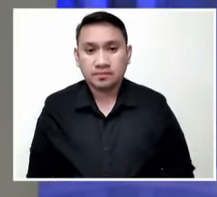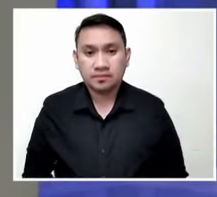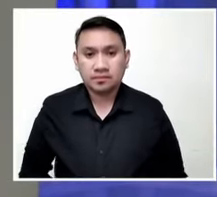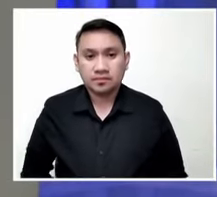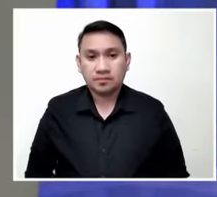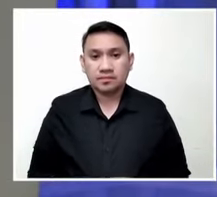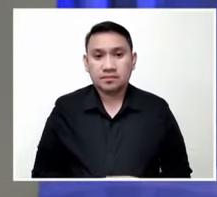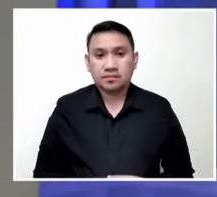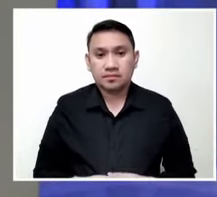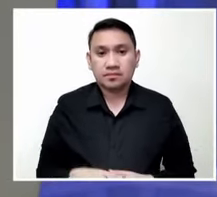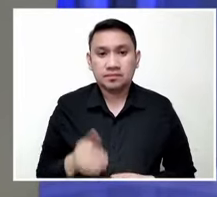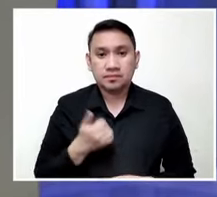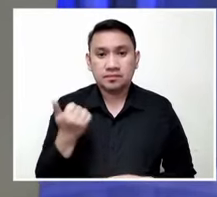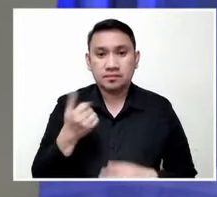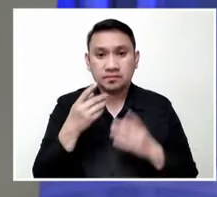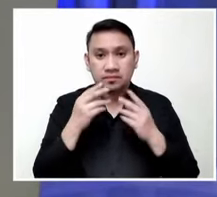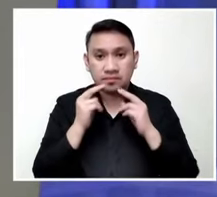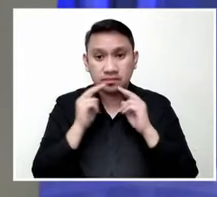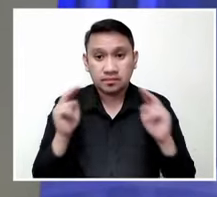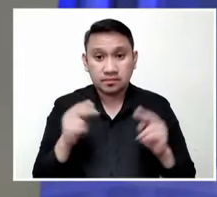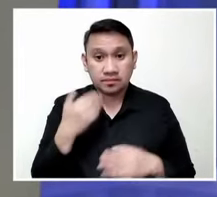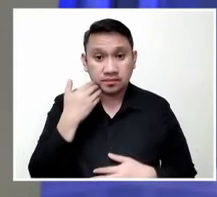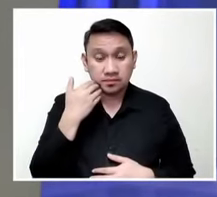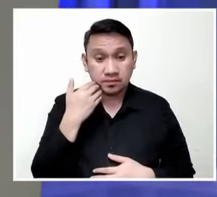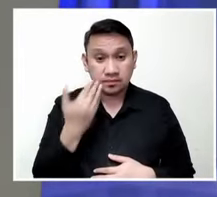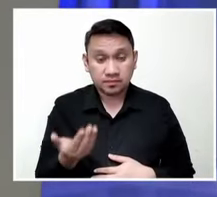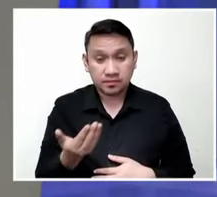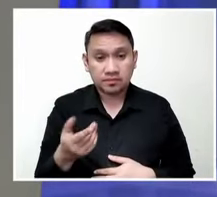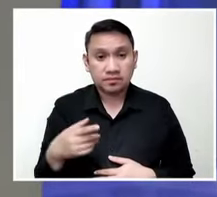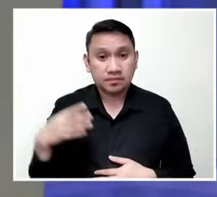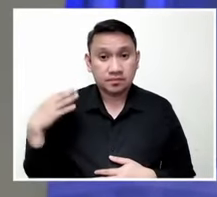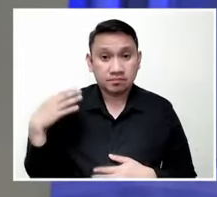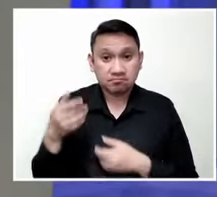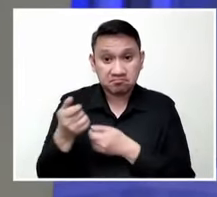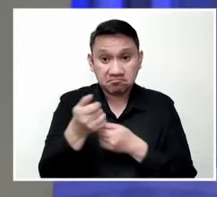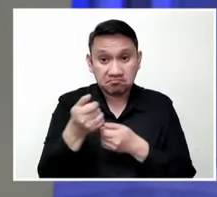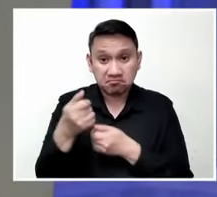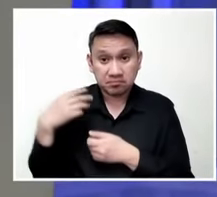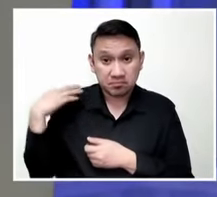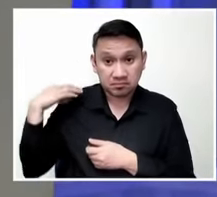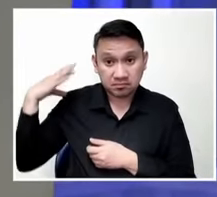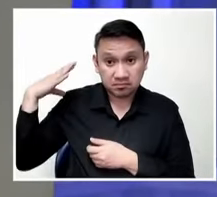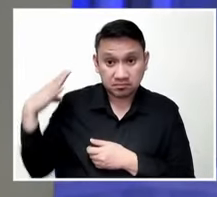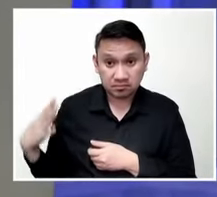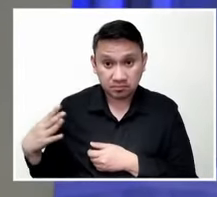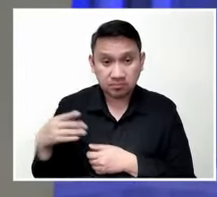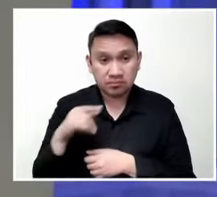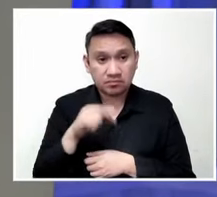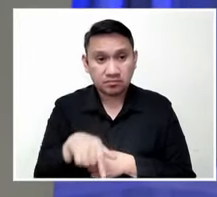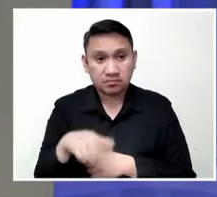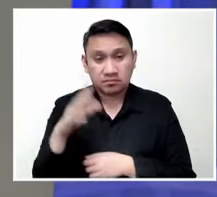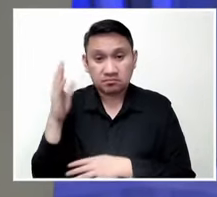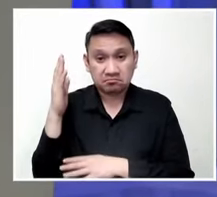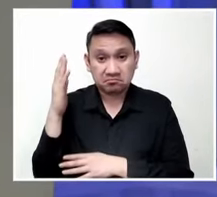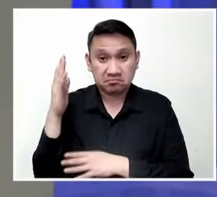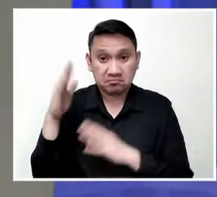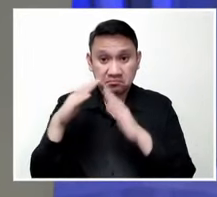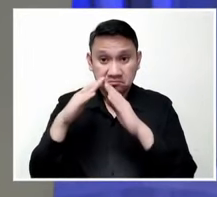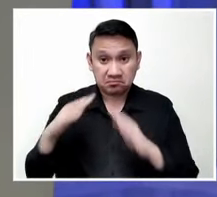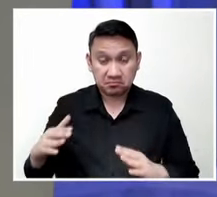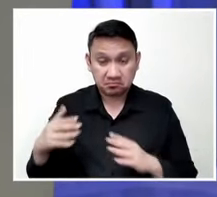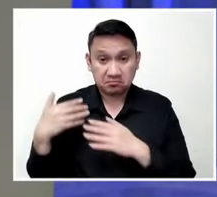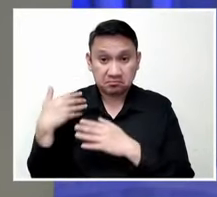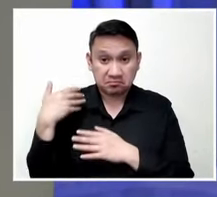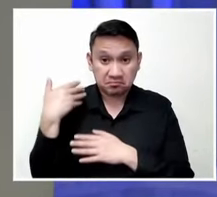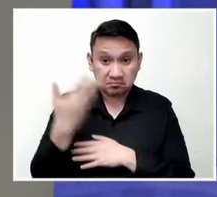Sa ibang balita naman, patay ang isang fire volunteer nang mapagsakan ng bahagi ng gumuhong bahay sa